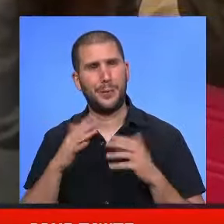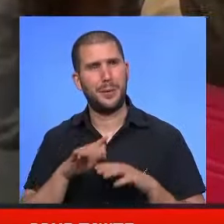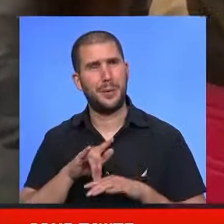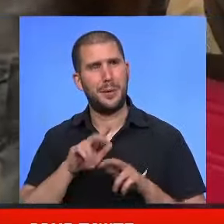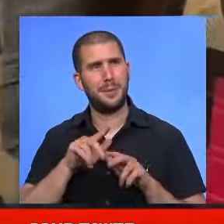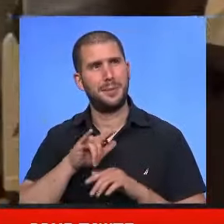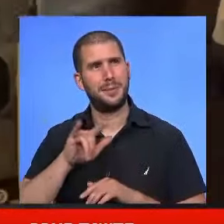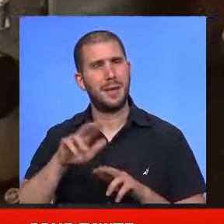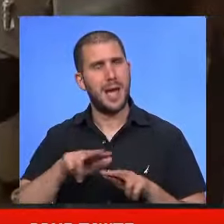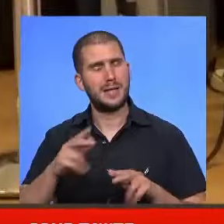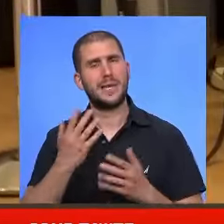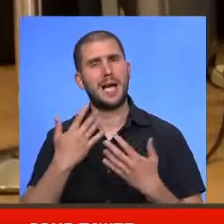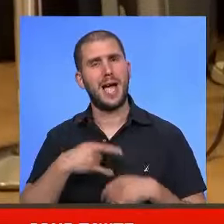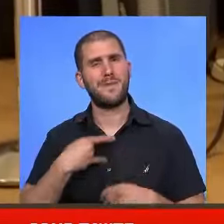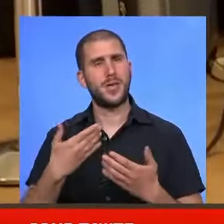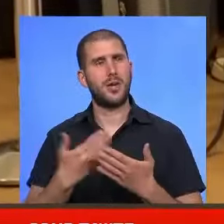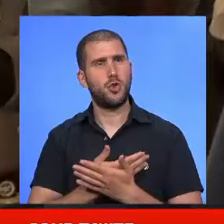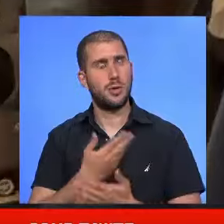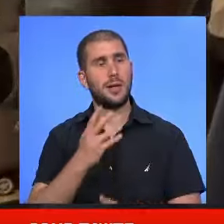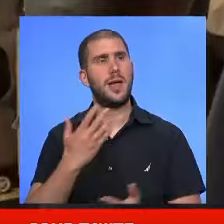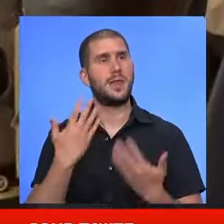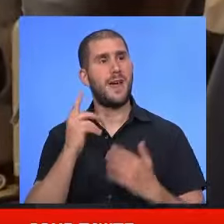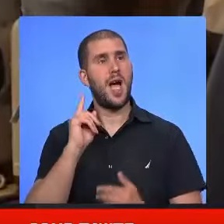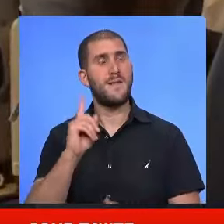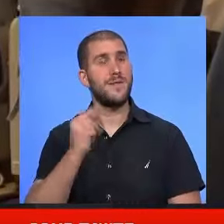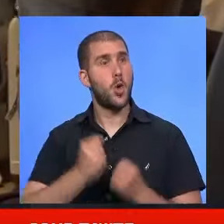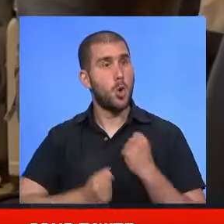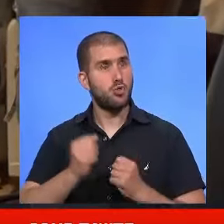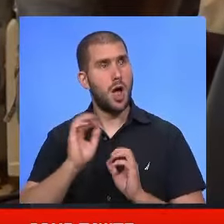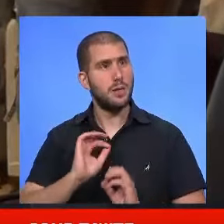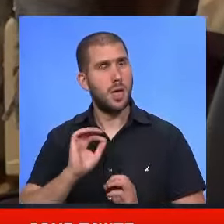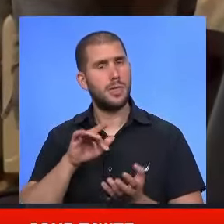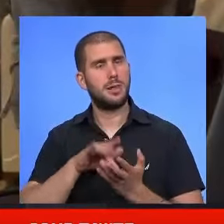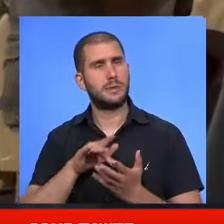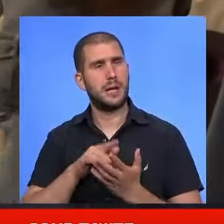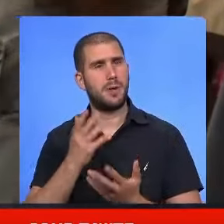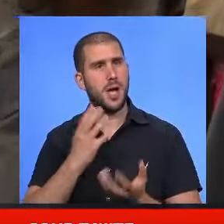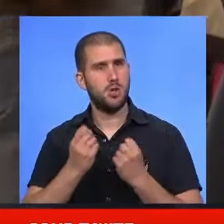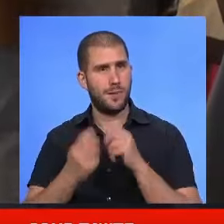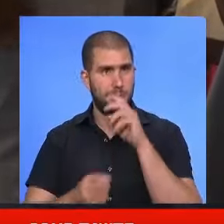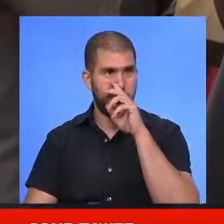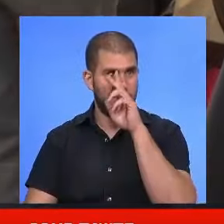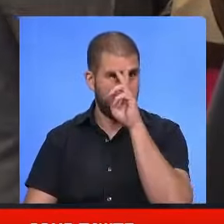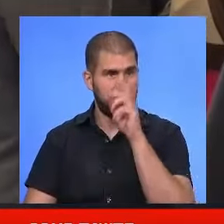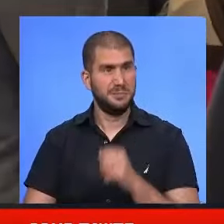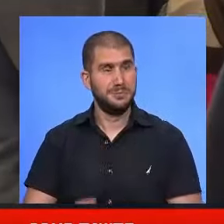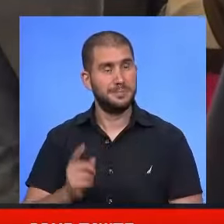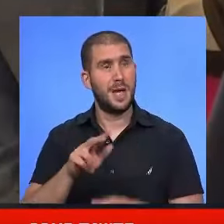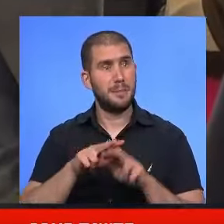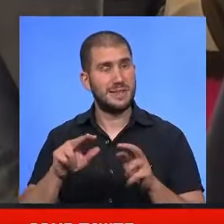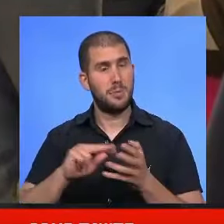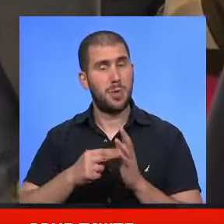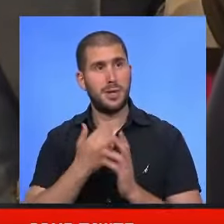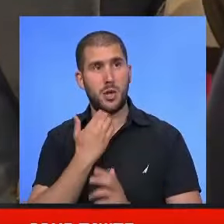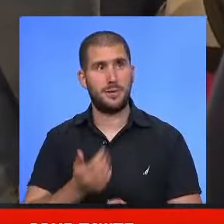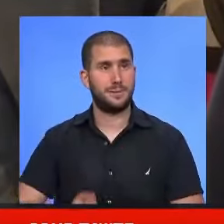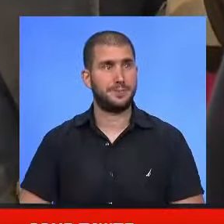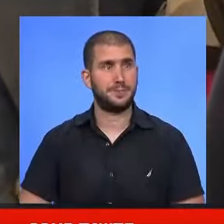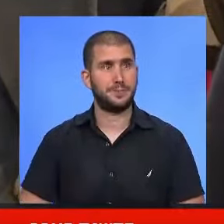חדשים, לחוות חוויות חדשות, להתברר, אבל עם כל הקושי שעדיין נמצאים חטופים והמצב